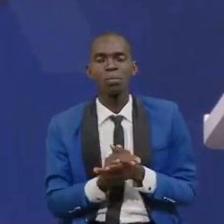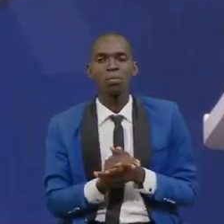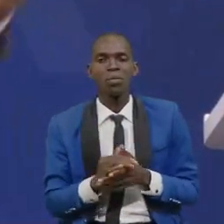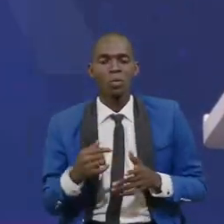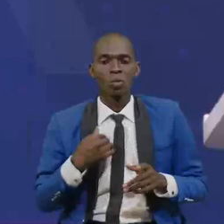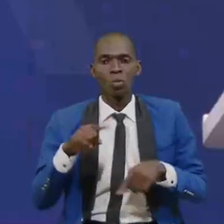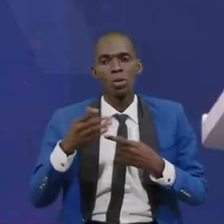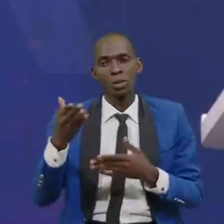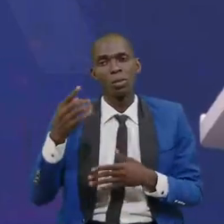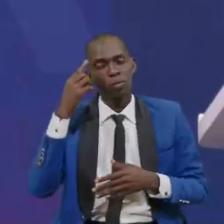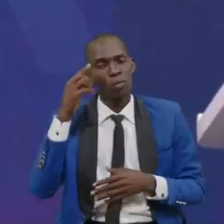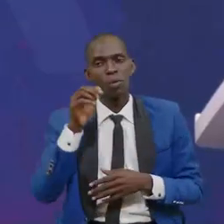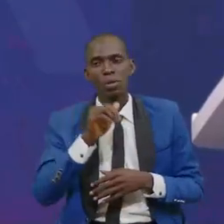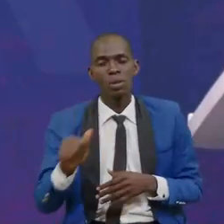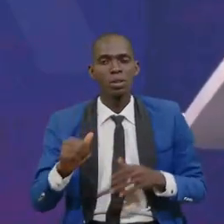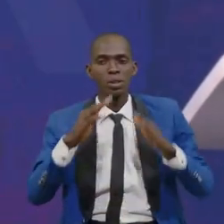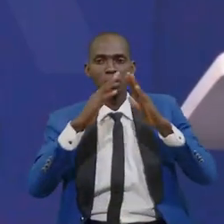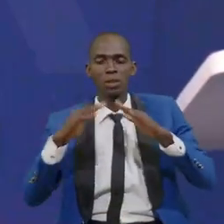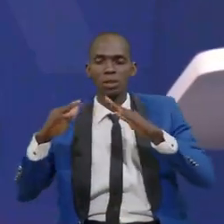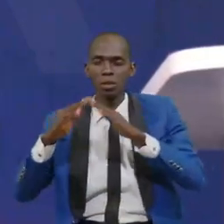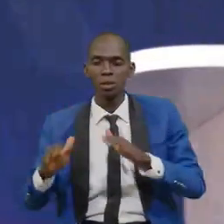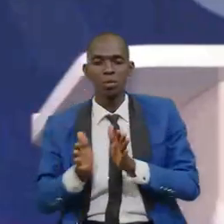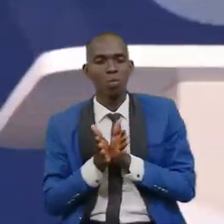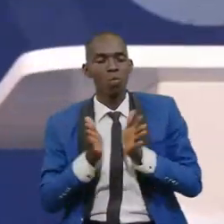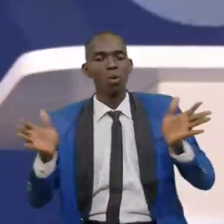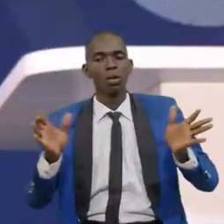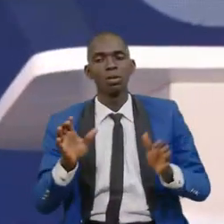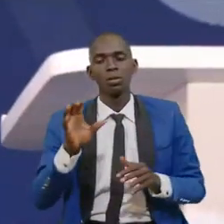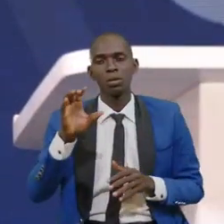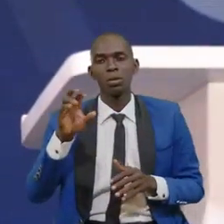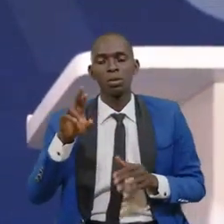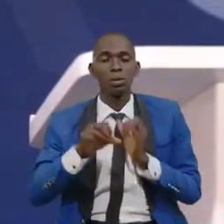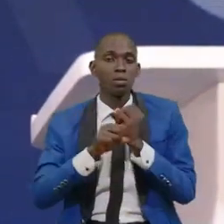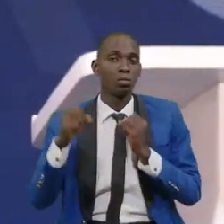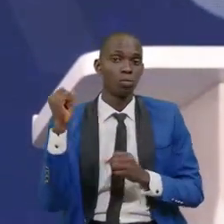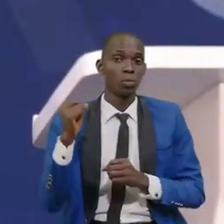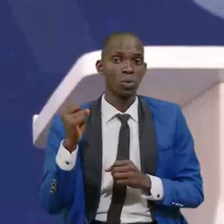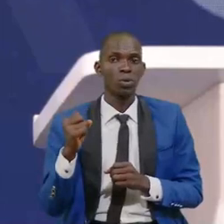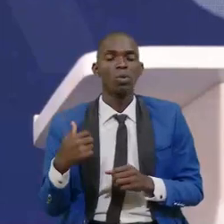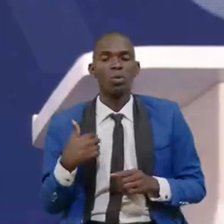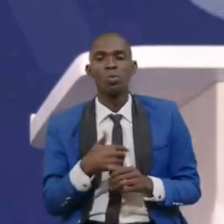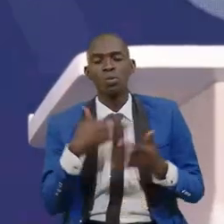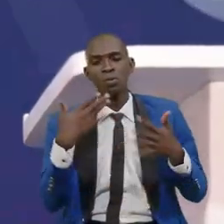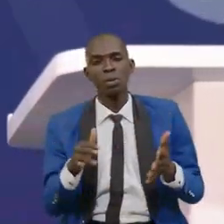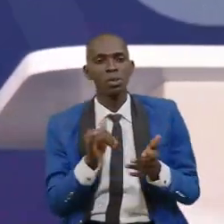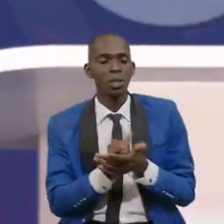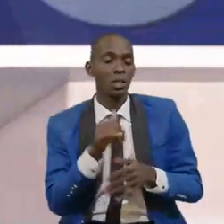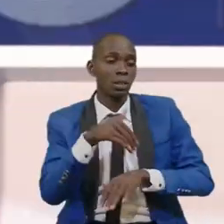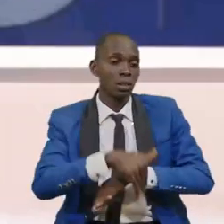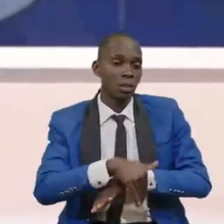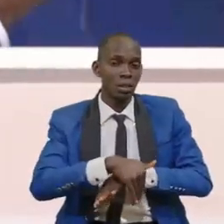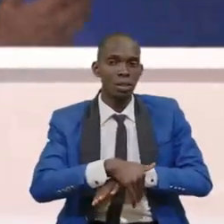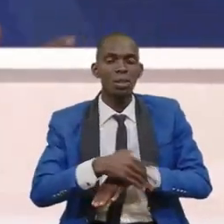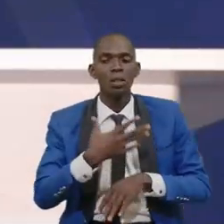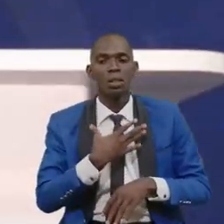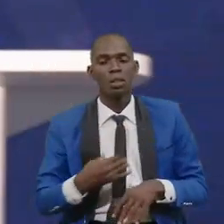une croisade. Ce n'est pas Jessica, mais une croisade dans la ville. Nous avons fini cette nuit-là